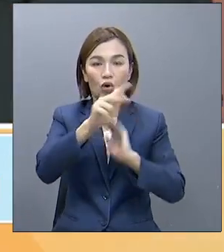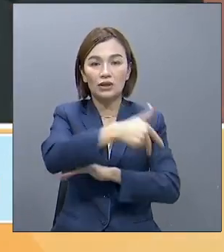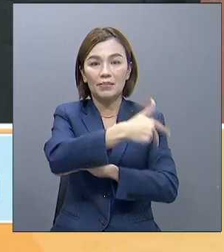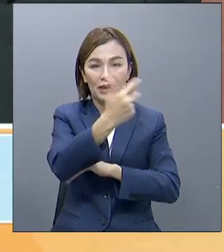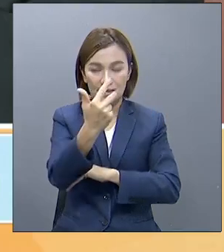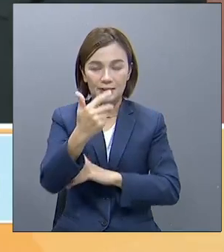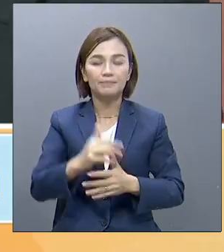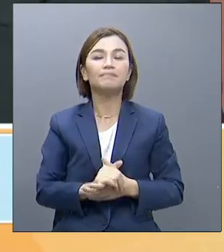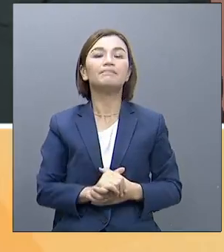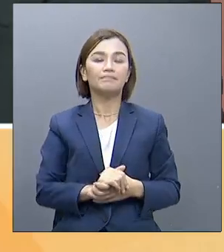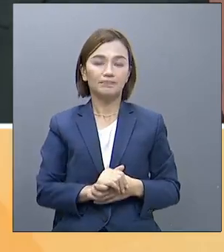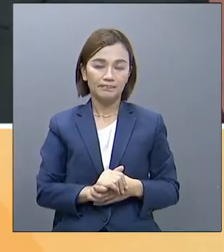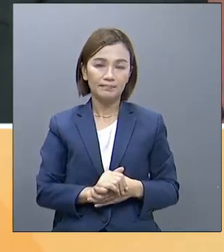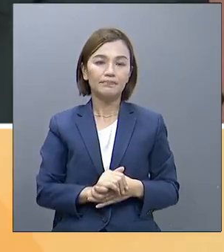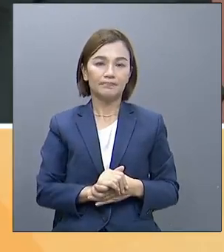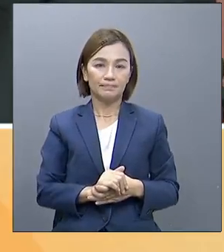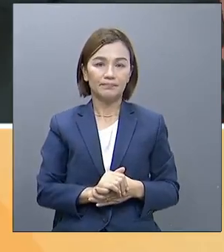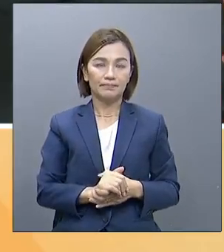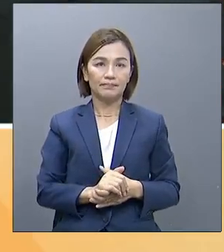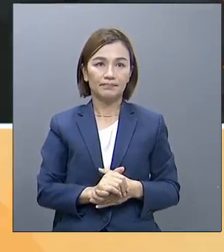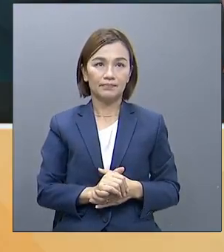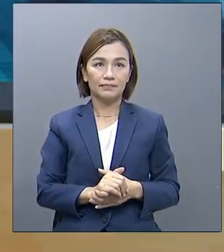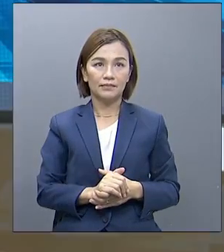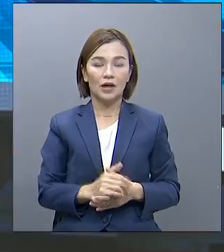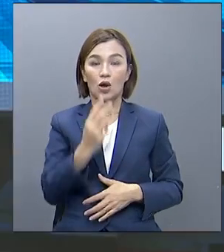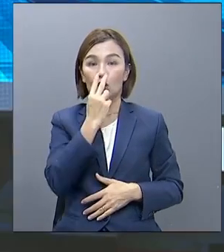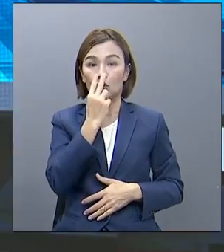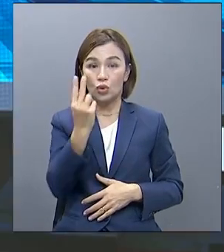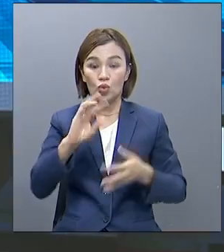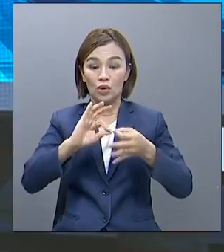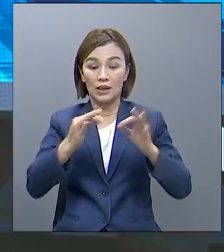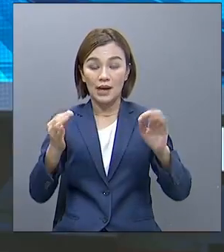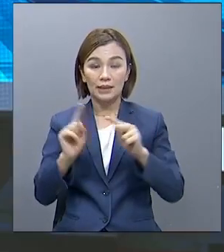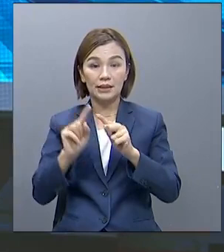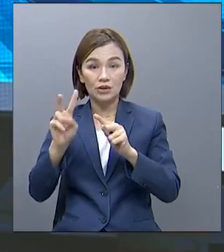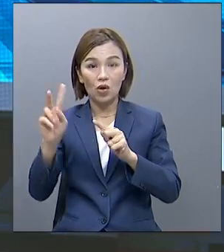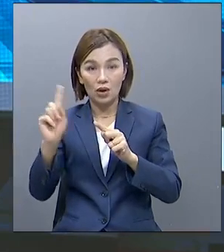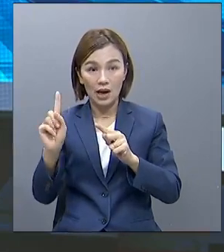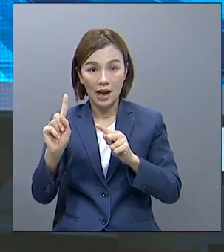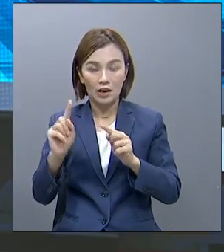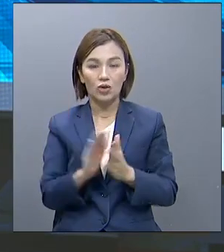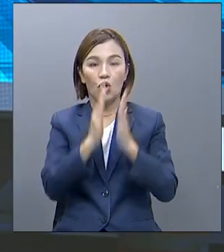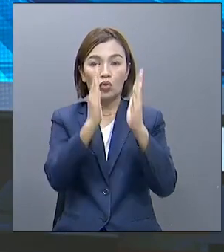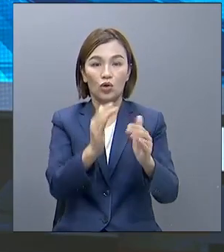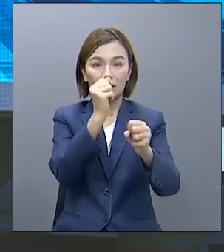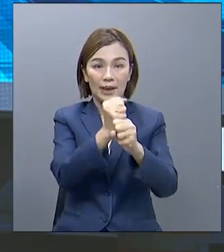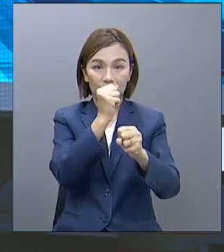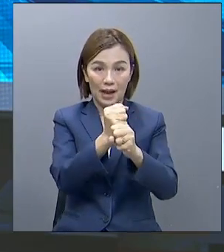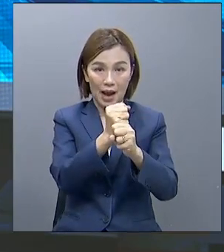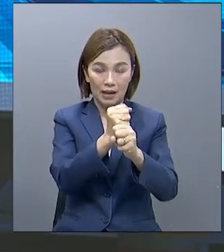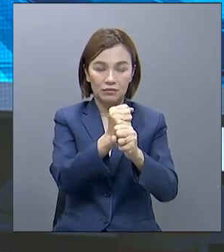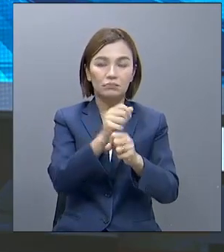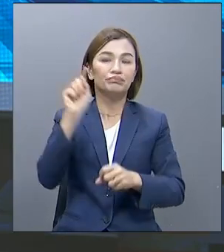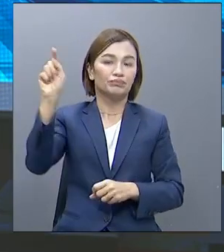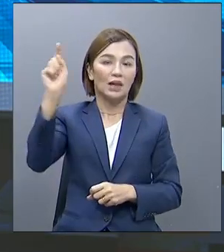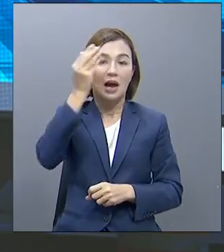ถานีประชาชนค่ะเอาล่ะคุณผู้ชมไปต่อกันที่ป้ายที่2ค่ะยังอยู่ที่เรื่องของแรงงานที่เดินทางไปทำงานที่อิสราเ